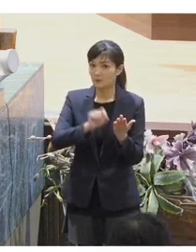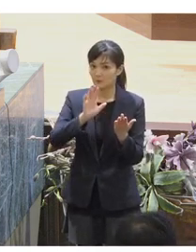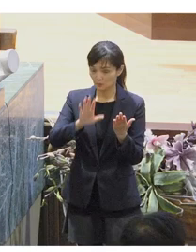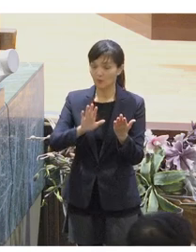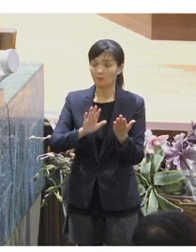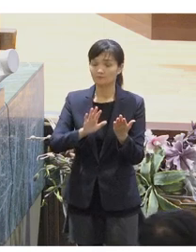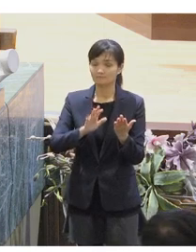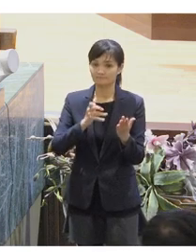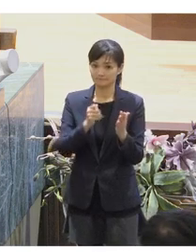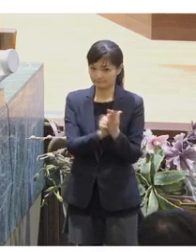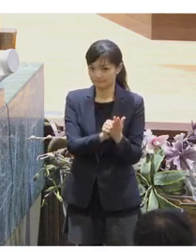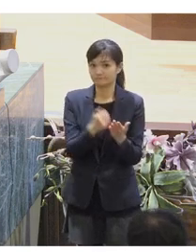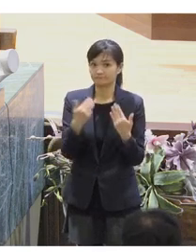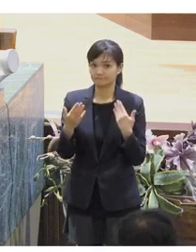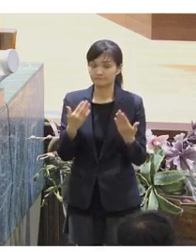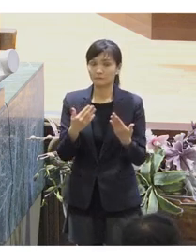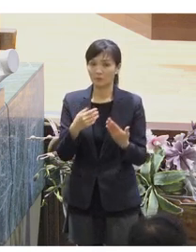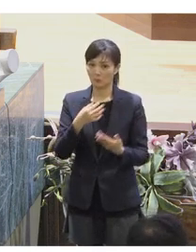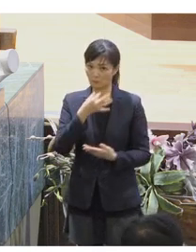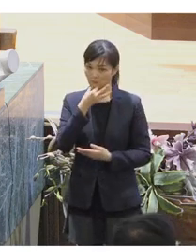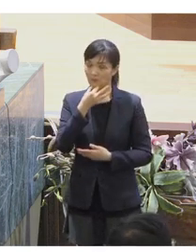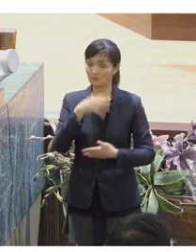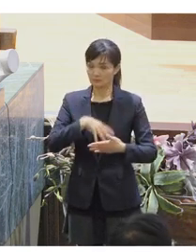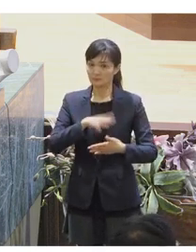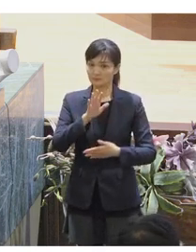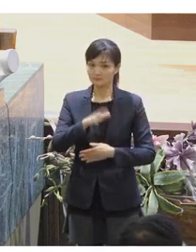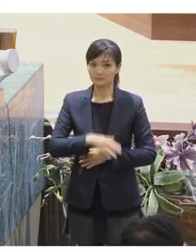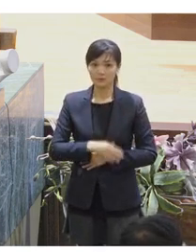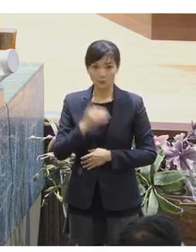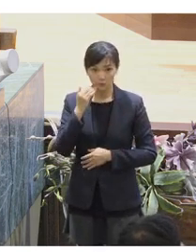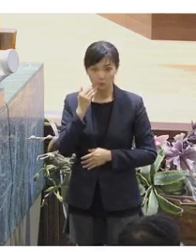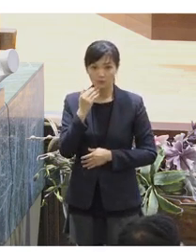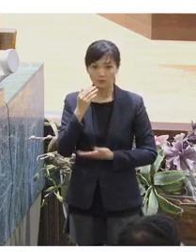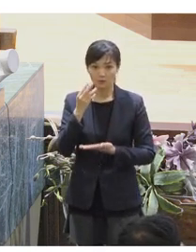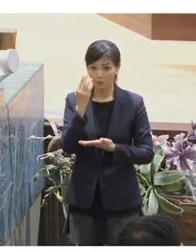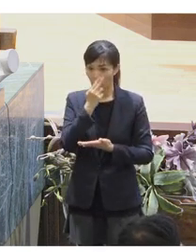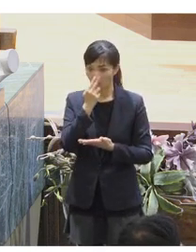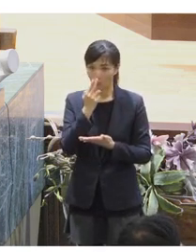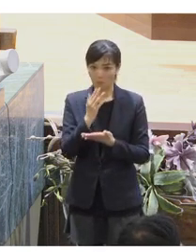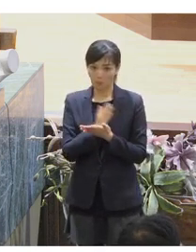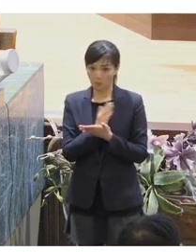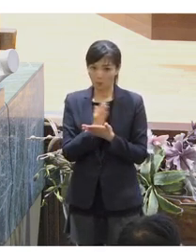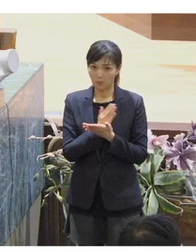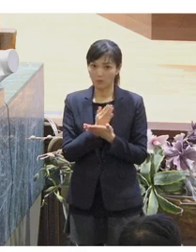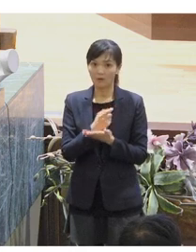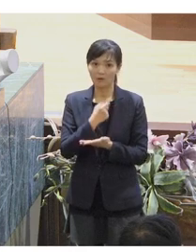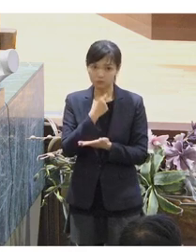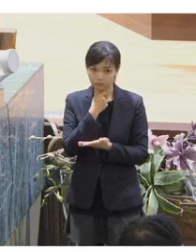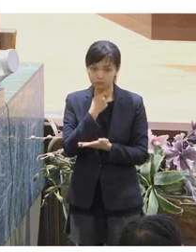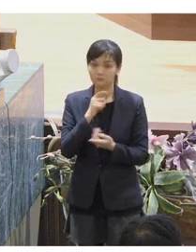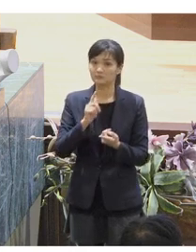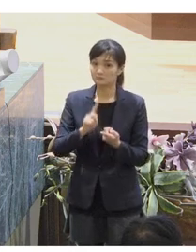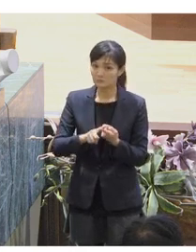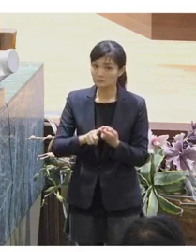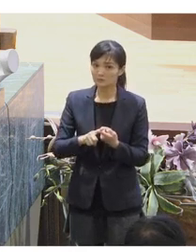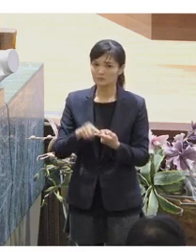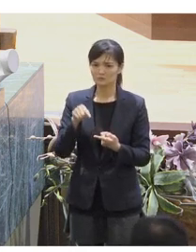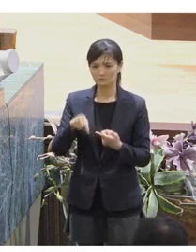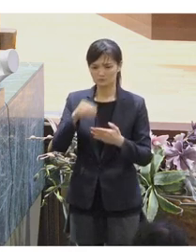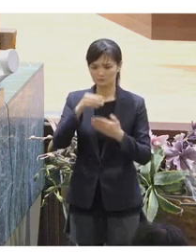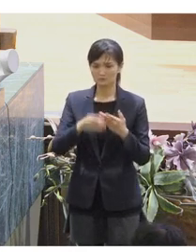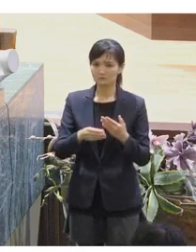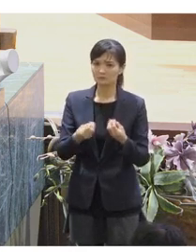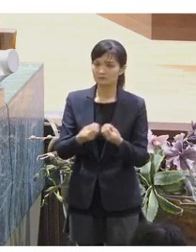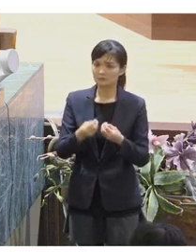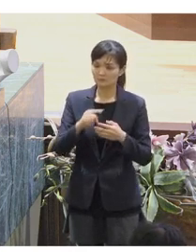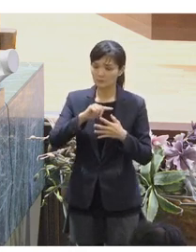险。那这个时候你要再反过来说，就是你要做风险评估啊等等。好，那到底这样子的一些机制是怎么样可以透过我